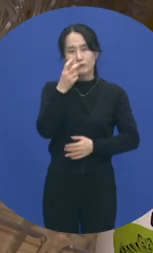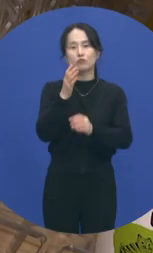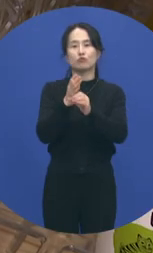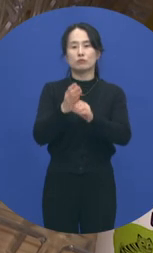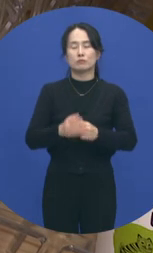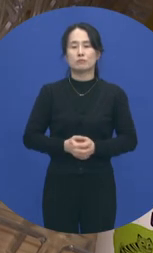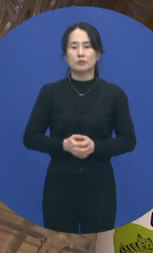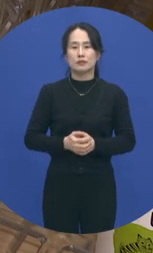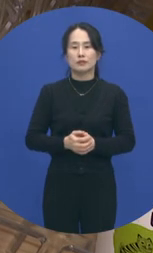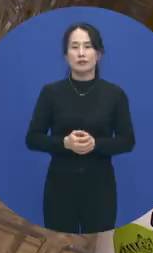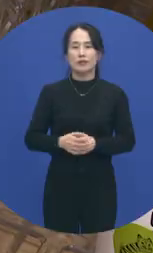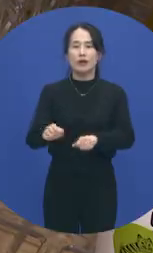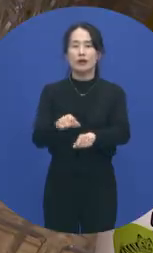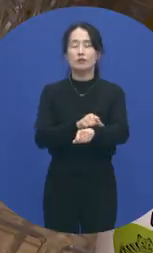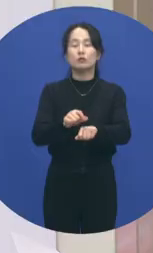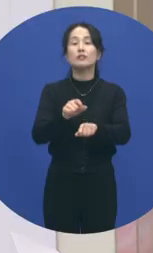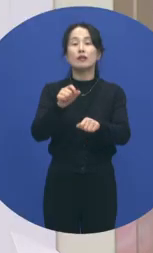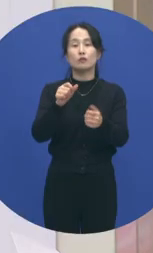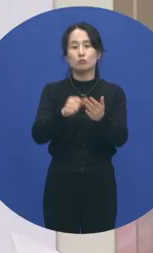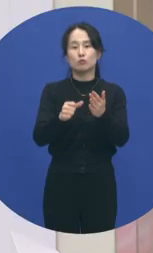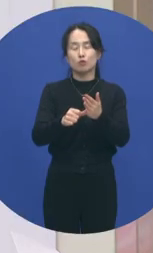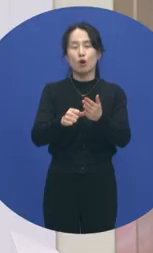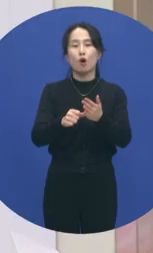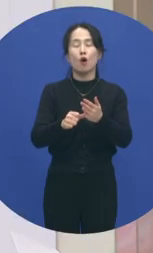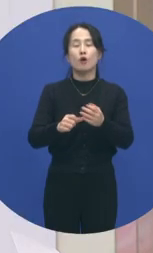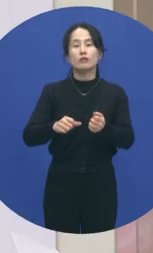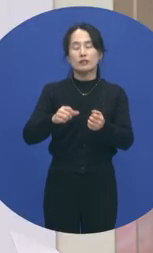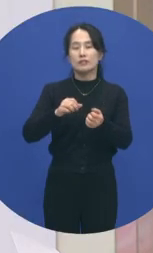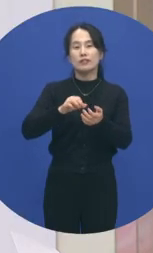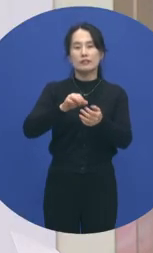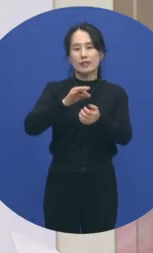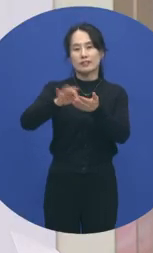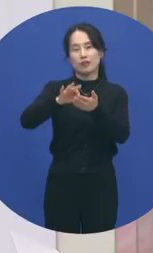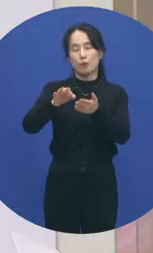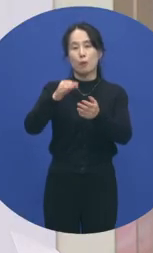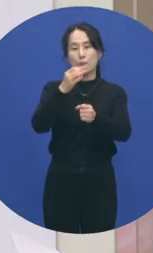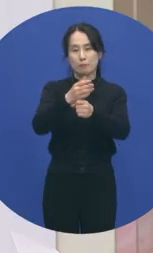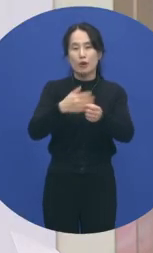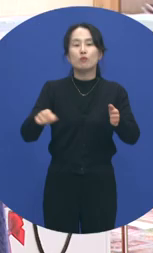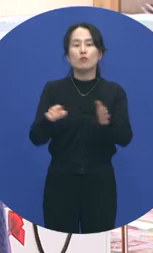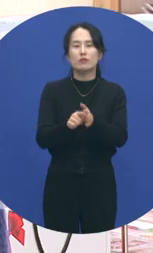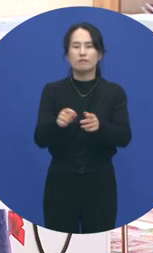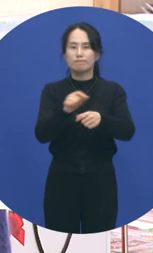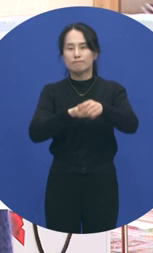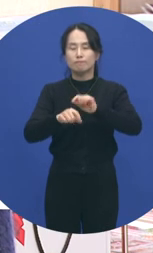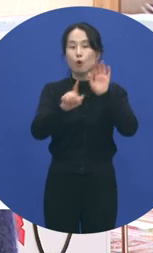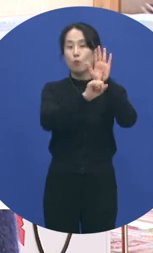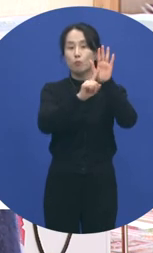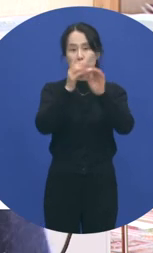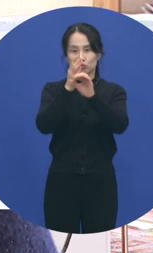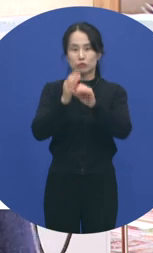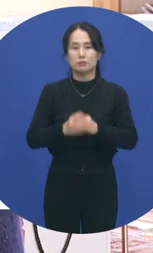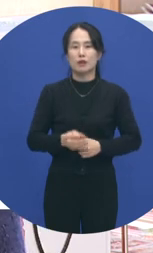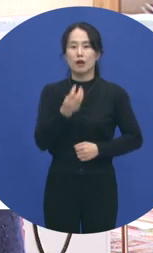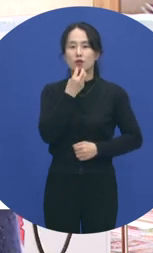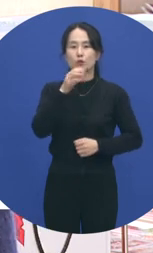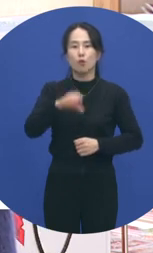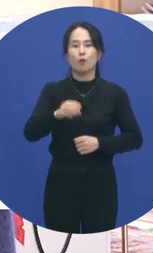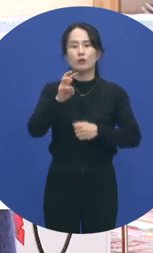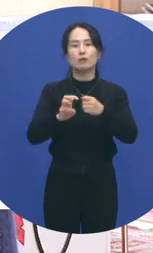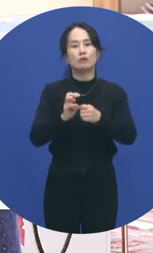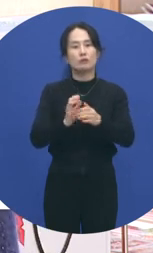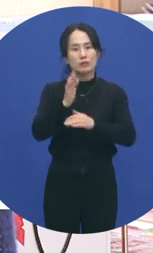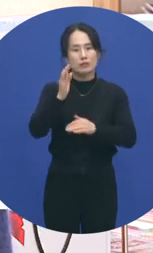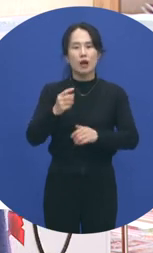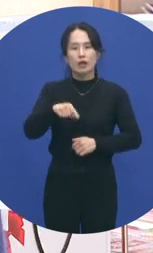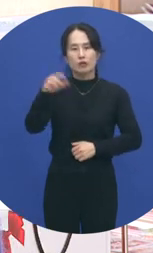실시합니다. 설맞이 농특산물 할인전 등을 이용할 수 있도록 적극 홍보하고 있습니다. 서울에서 30년 이상 살고 경기도에